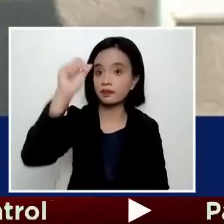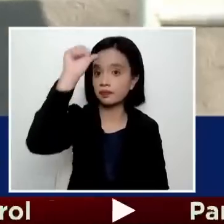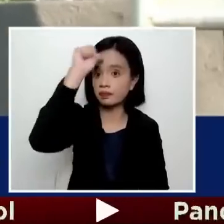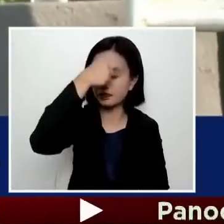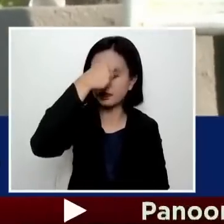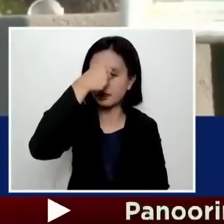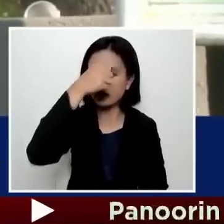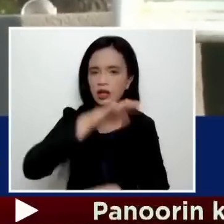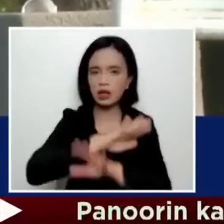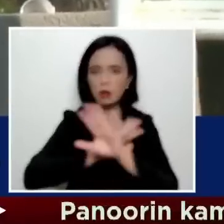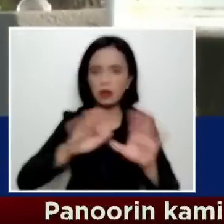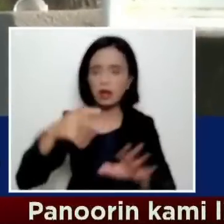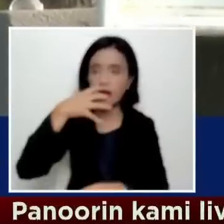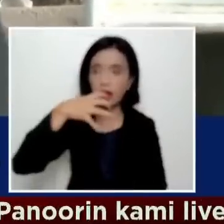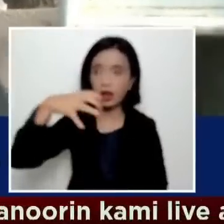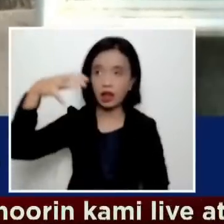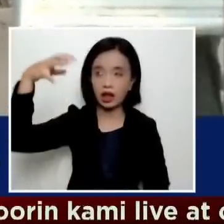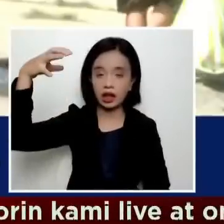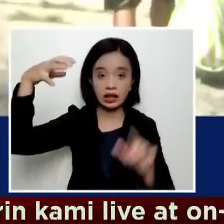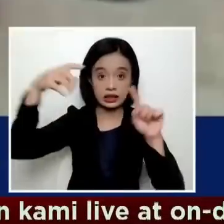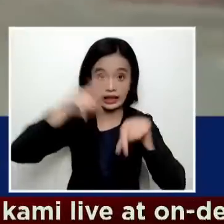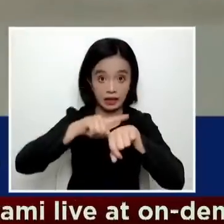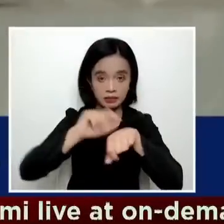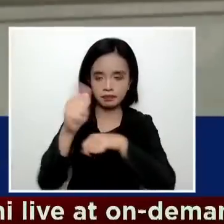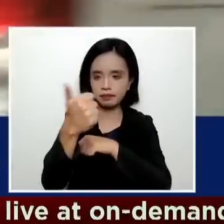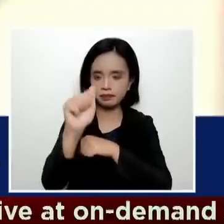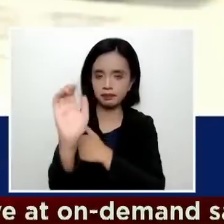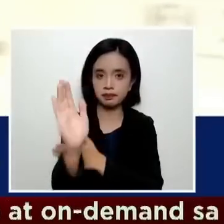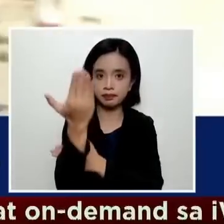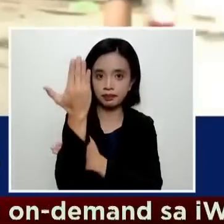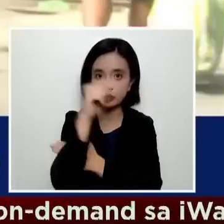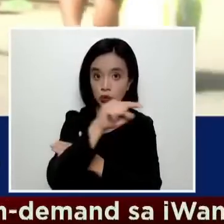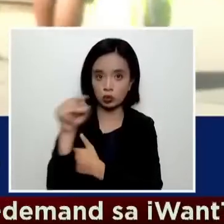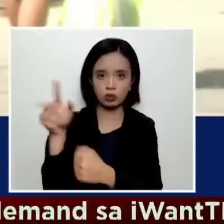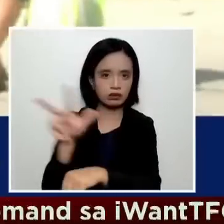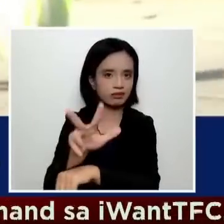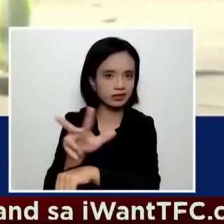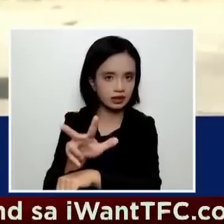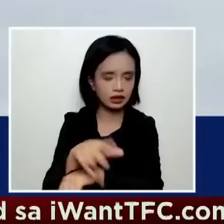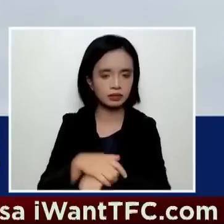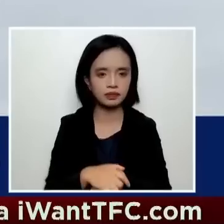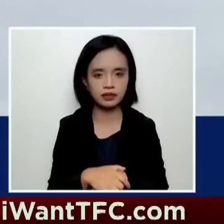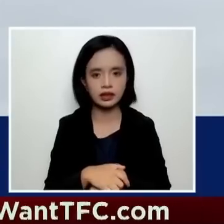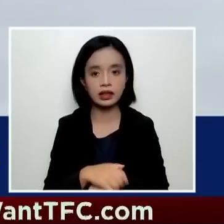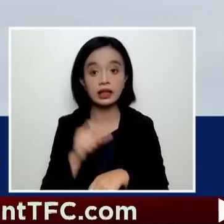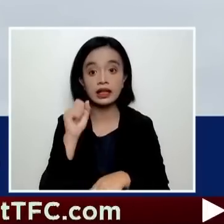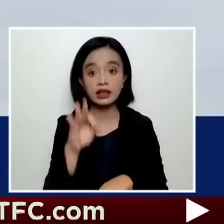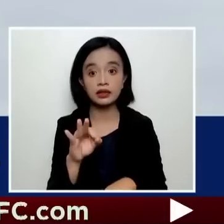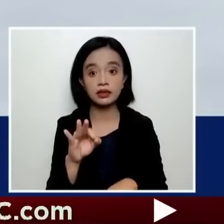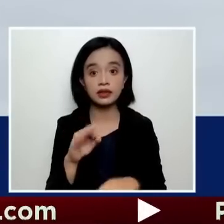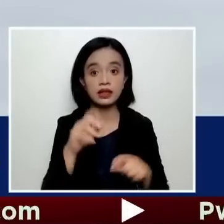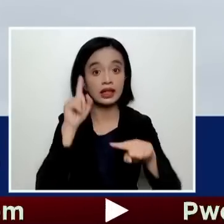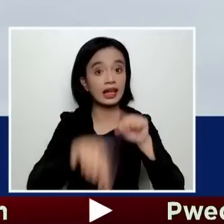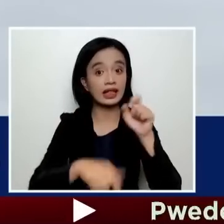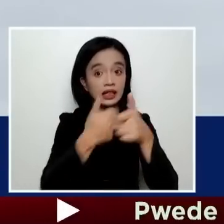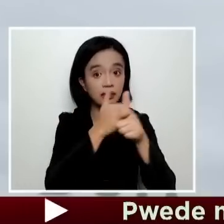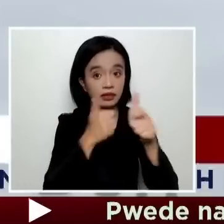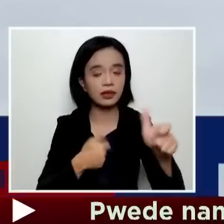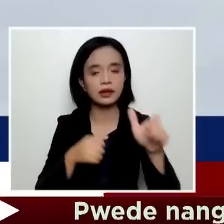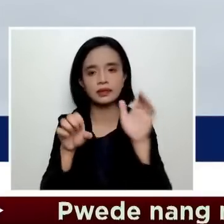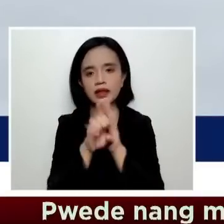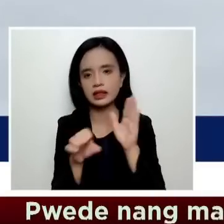iwasang magbilad sa araw mula alas 10 ng umaga hanggang alas 3 ng hapon. Hindi naman makakaiwas para dyan, katulad ng sabi